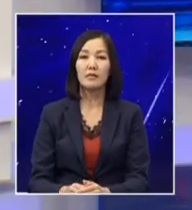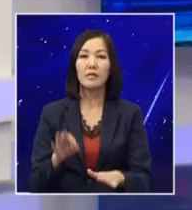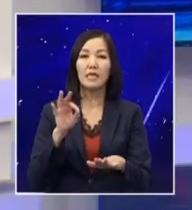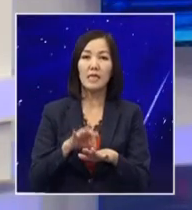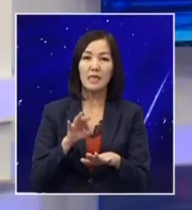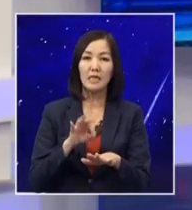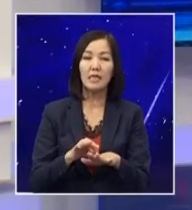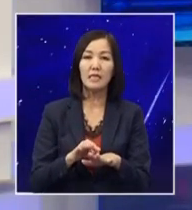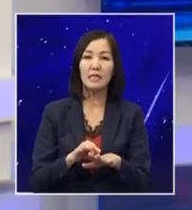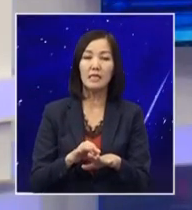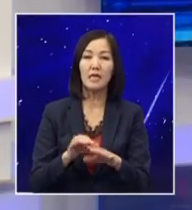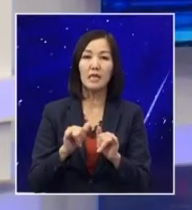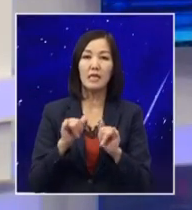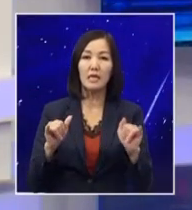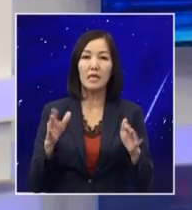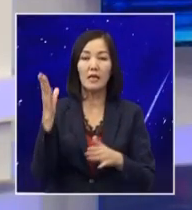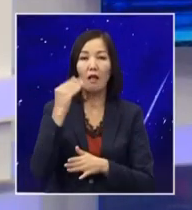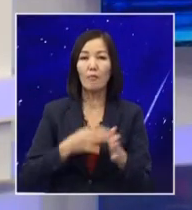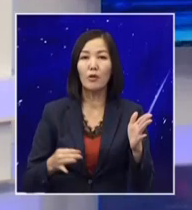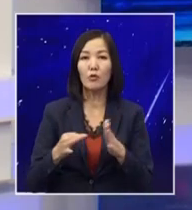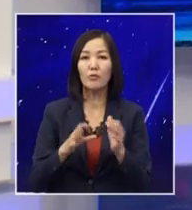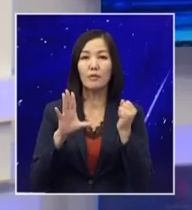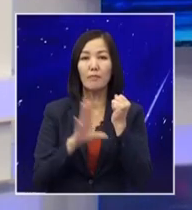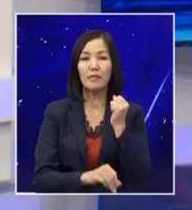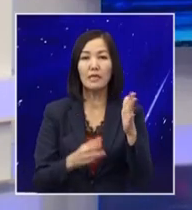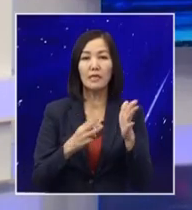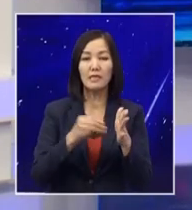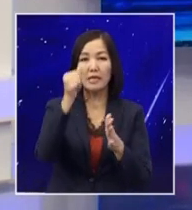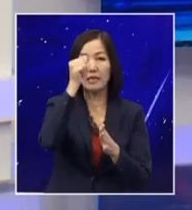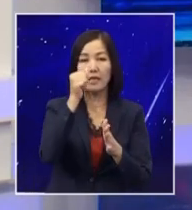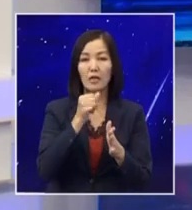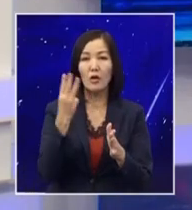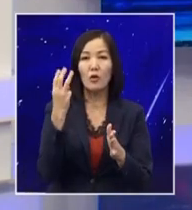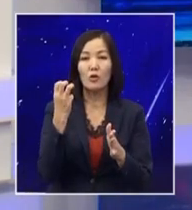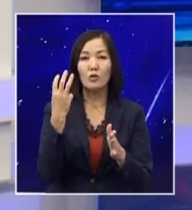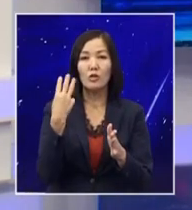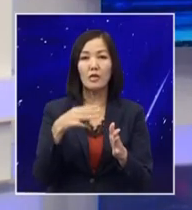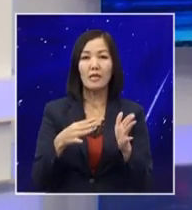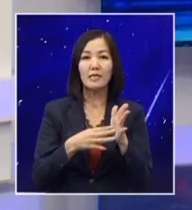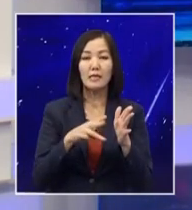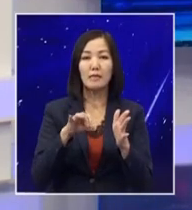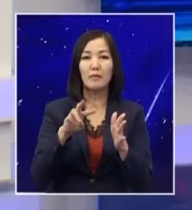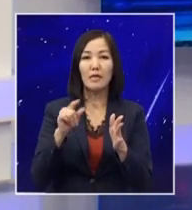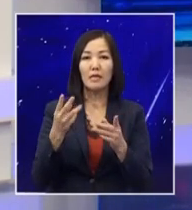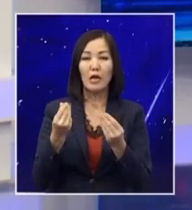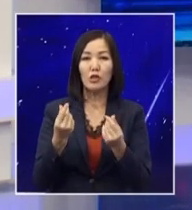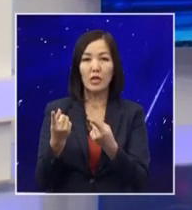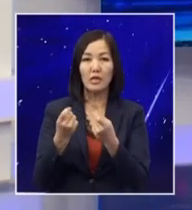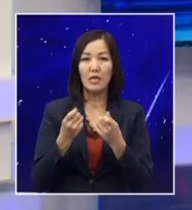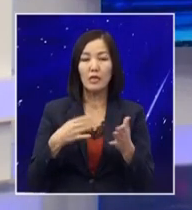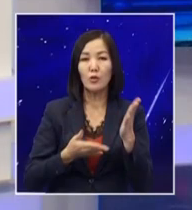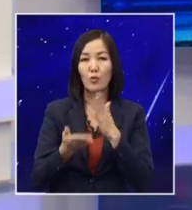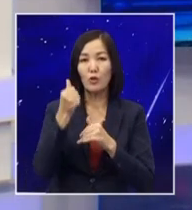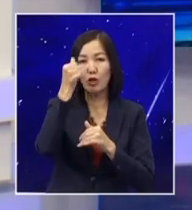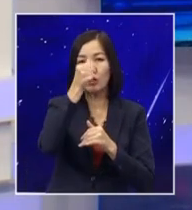Індет кезінде де ілгерледік. Алматы облысында соңғы 8 айда 348 миллиард теңгеден аса инвестиция тартылды. Өткен жылмен